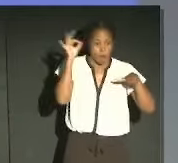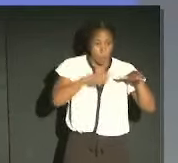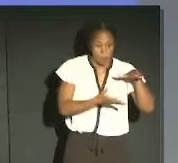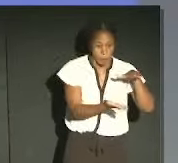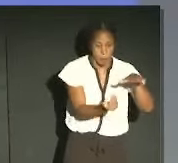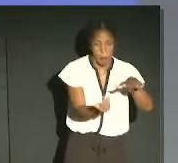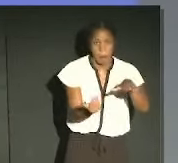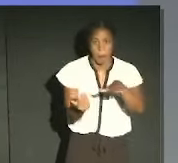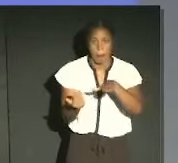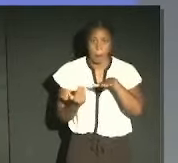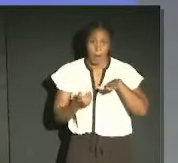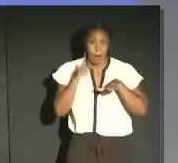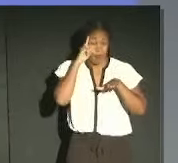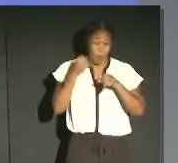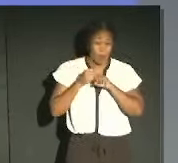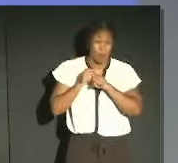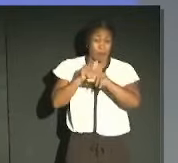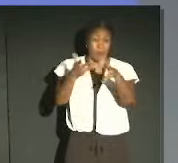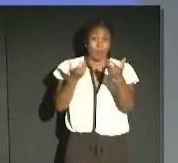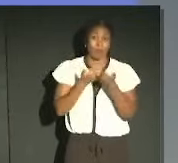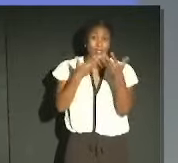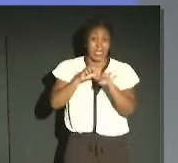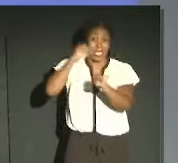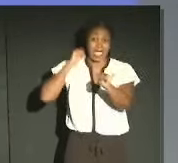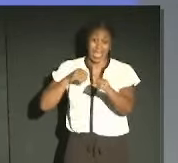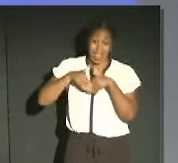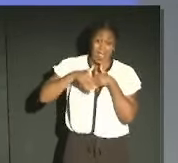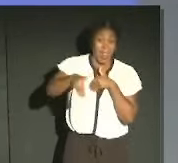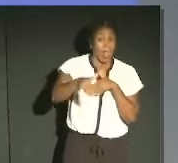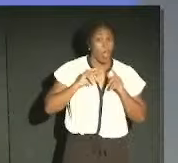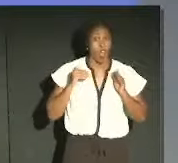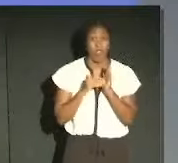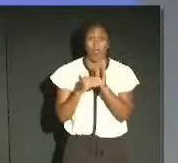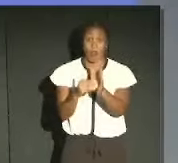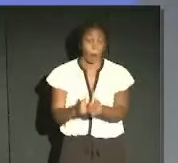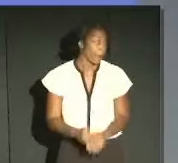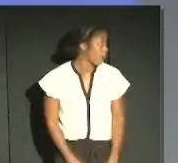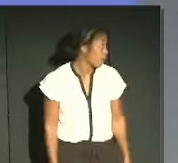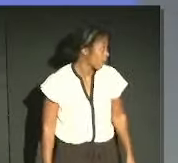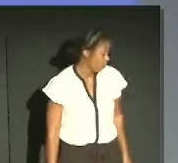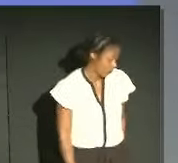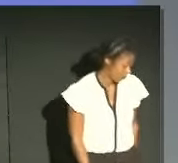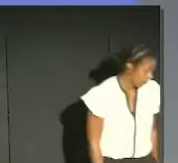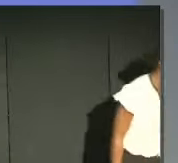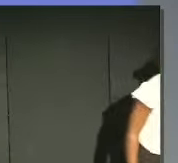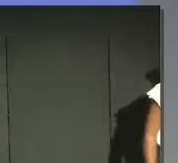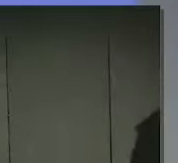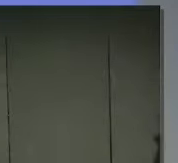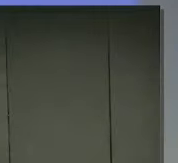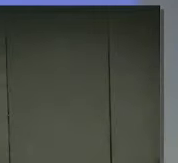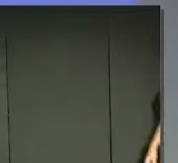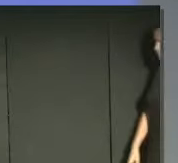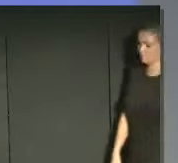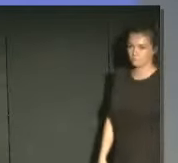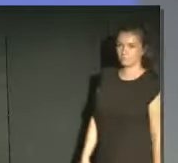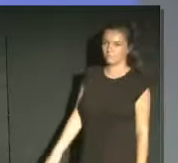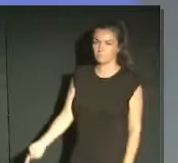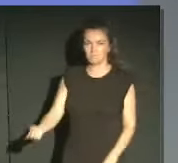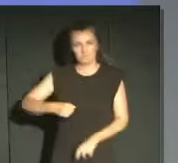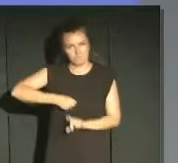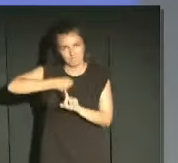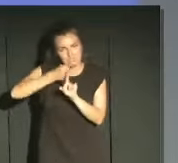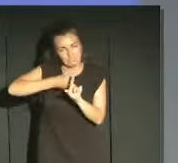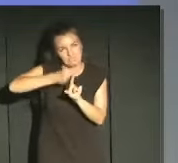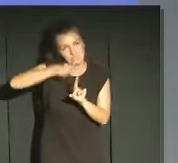été empoisonnés pour des siècles entiers et nous devons agir enfin pour